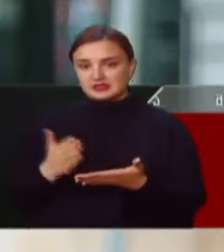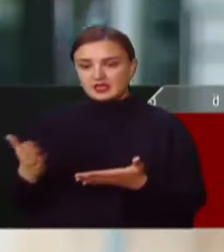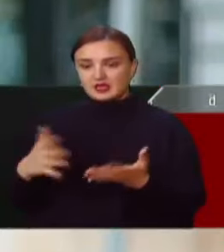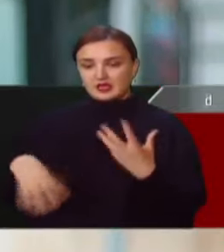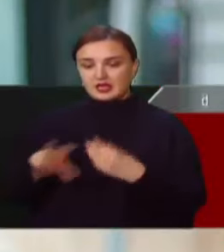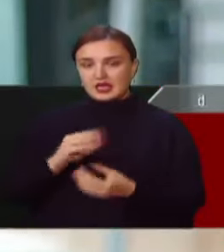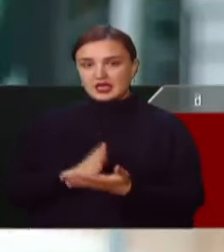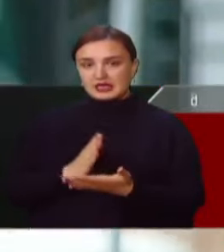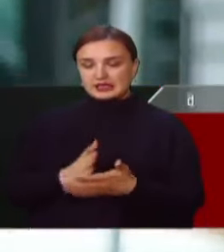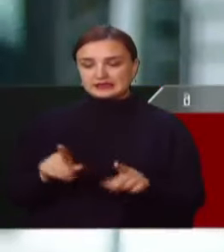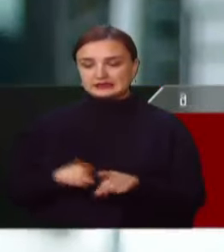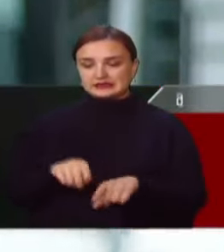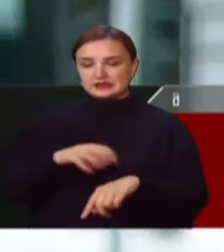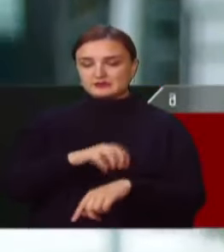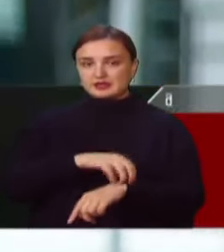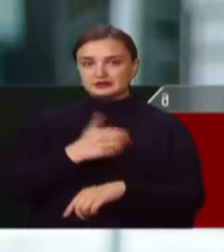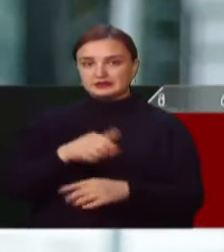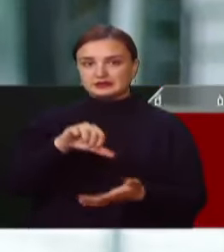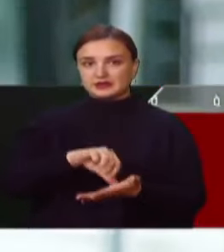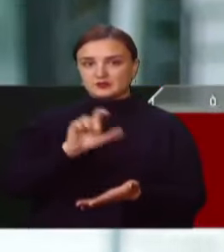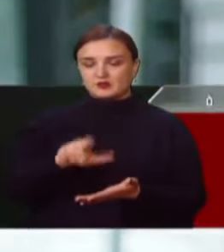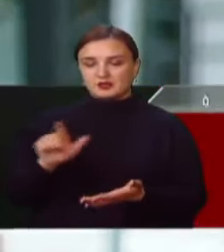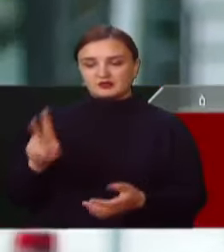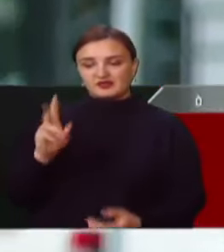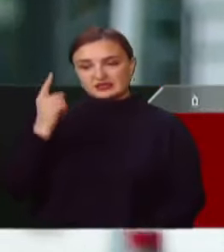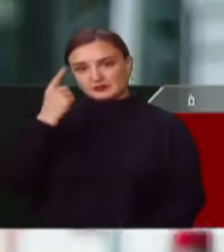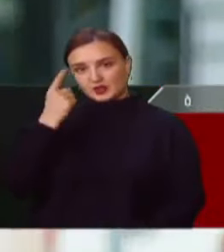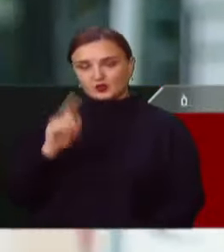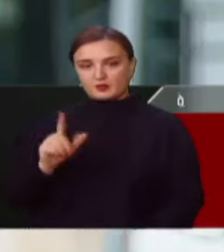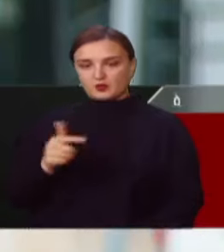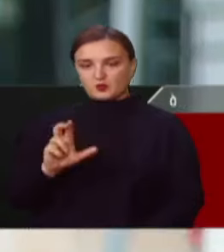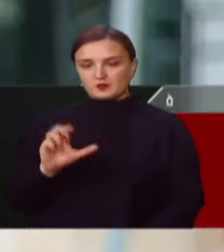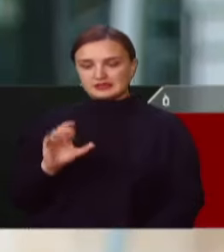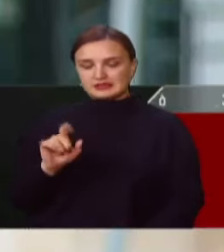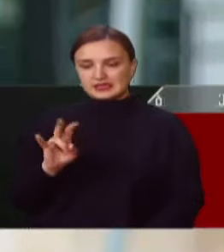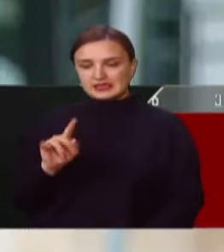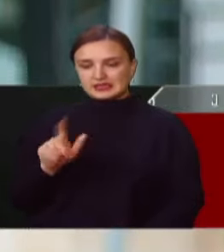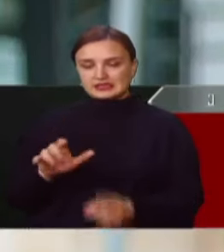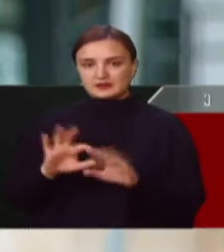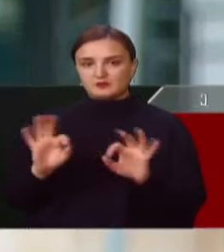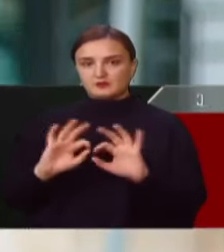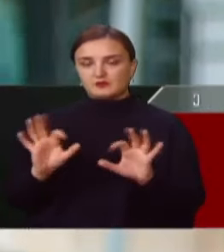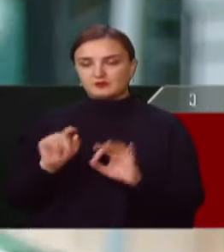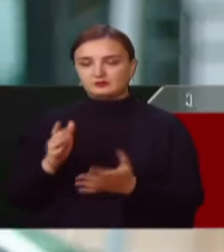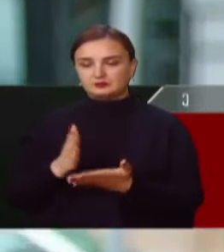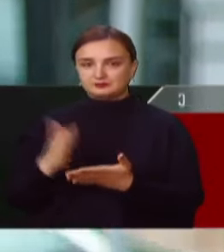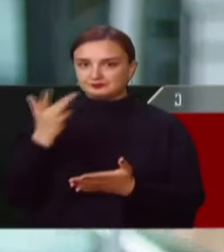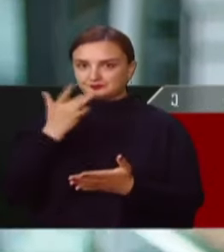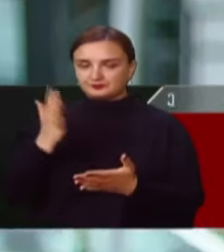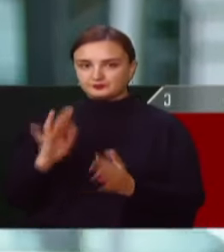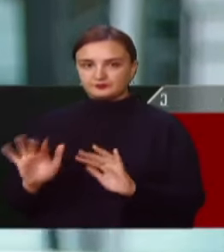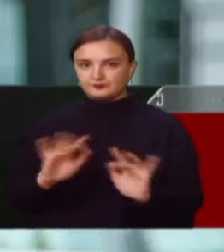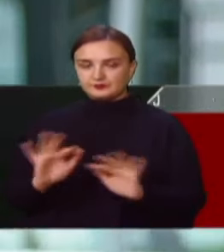ოპოზიციაში კი არიან ისეთი პარტიის წარმომადგენლებიც, რომლებიც ფიქრობენ, რომ გუბას სანიკიძის ეს განცხადება არის